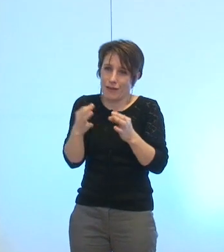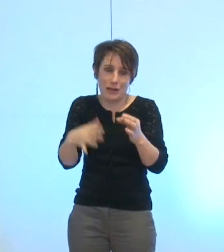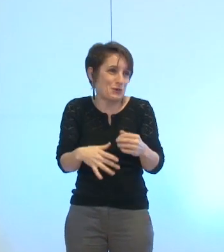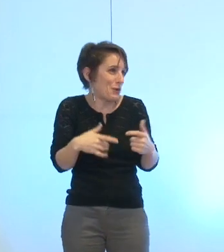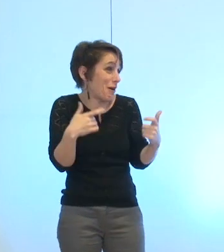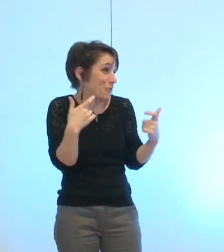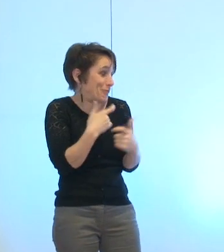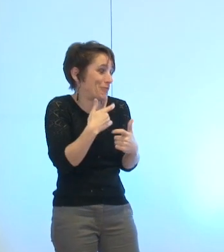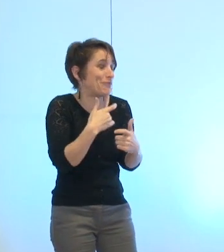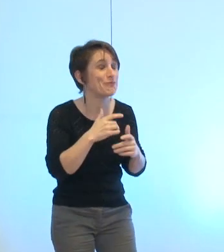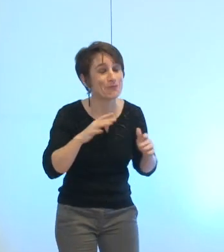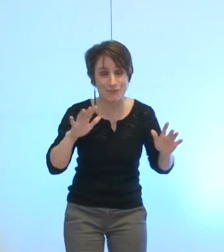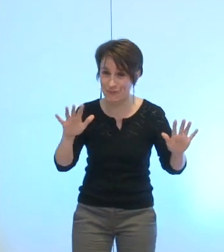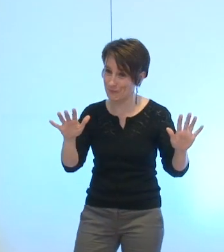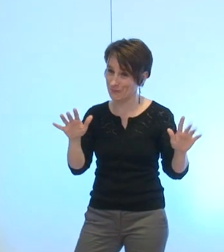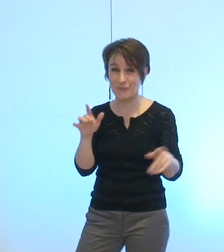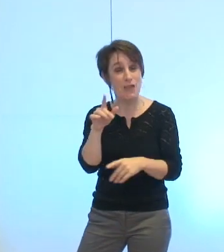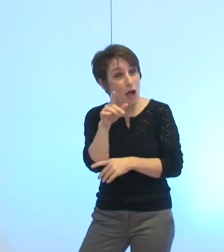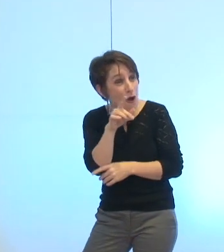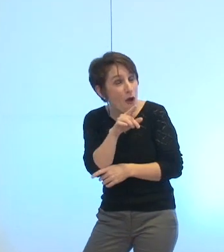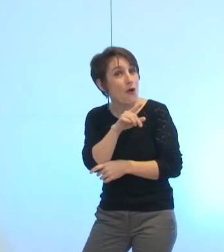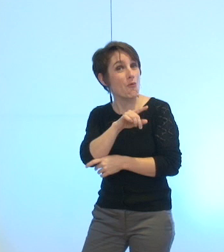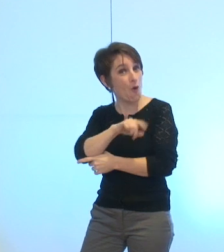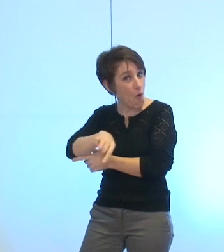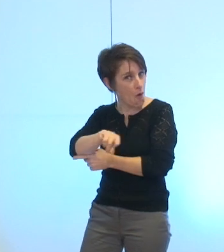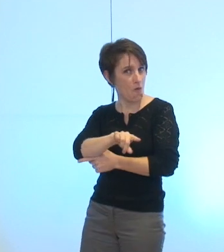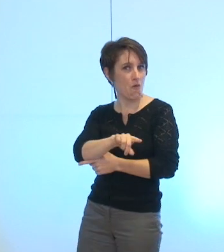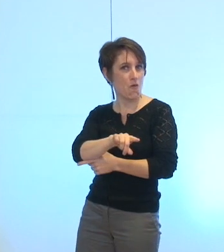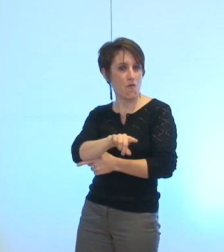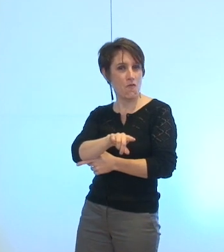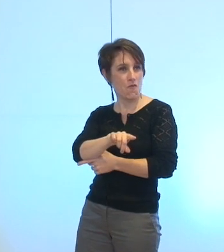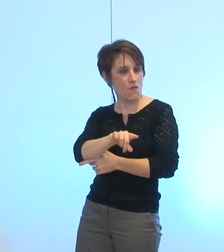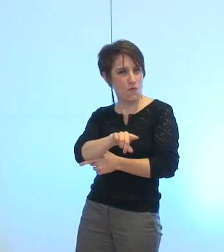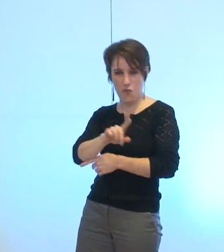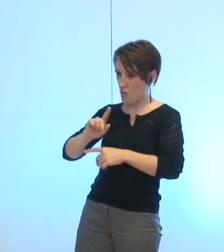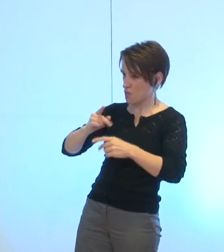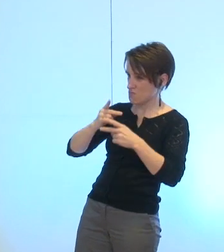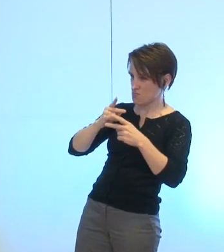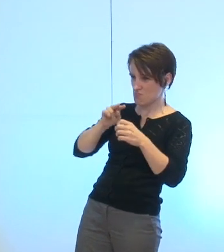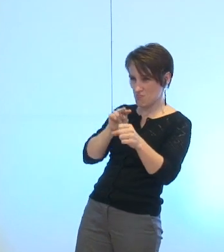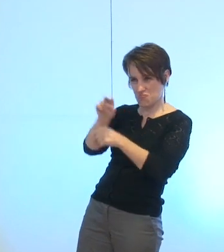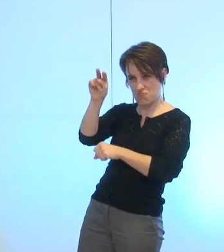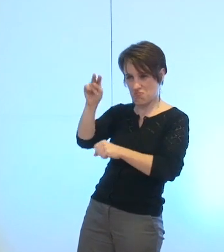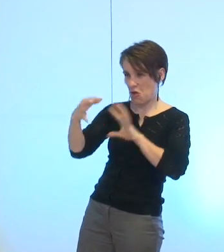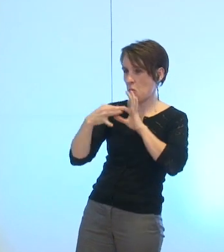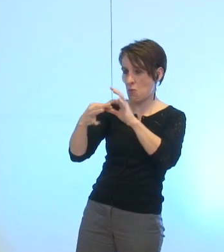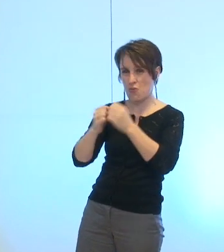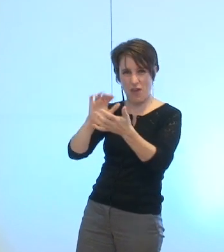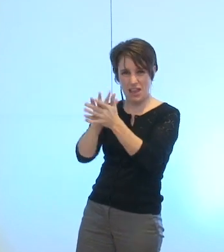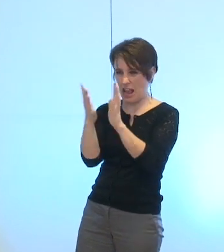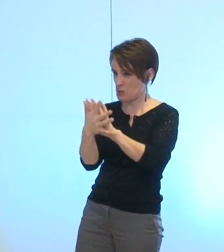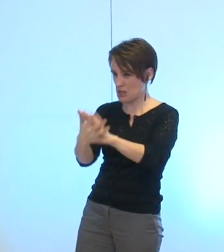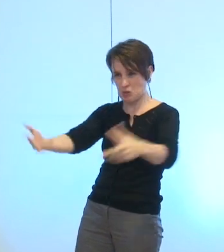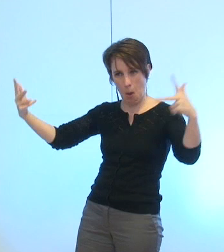manière unilatérale la convention avec la Palais des Sport que vous vous êtes mis dans la situation de devoir